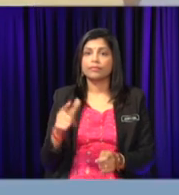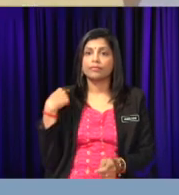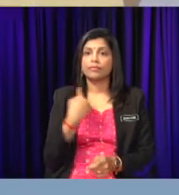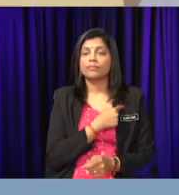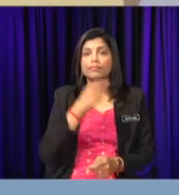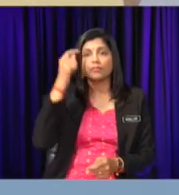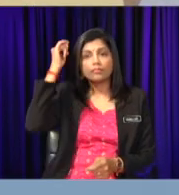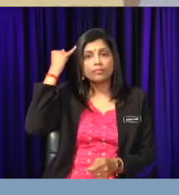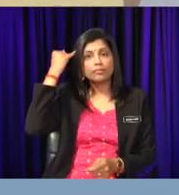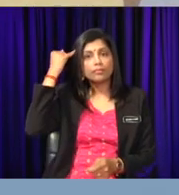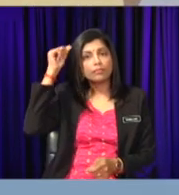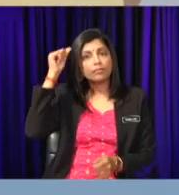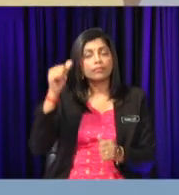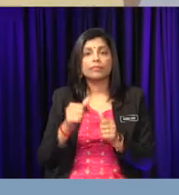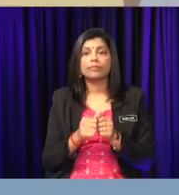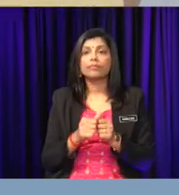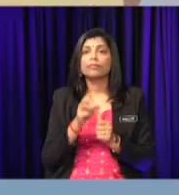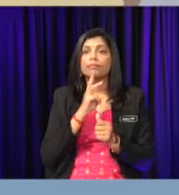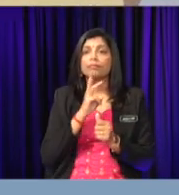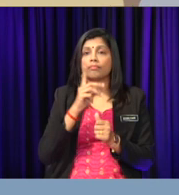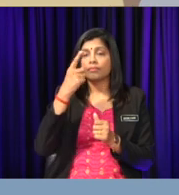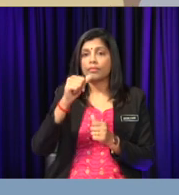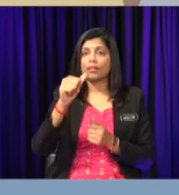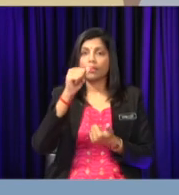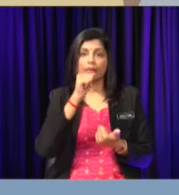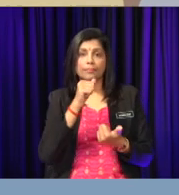diri dan pakaian saja